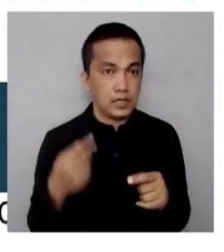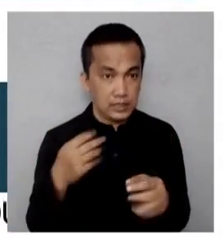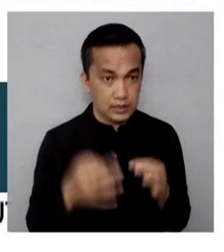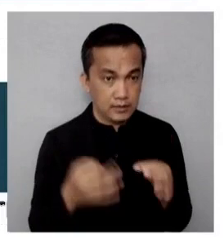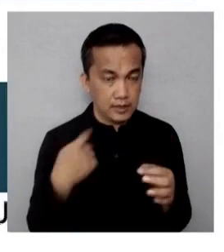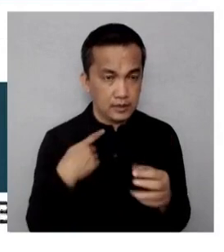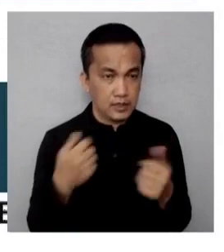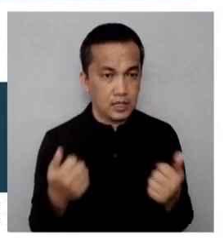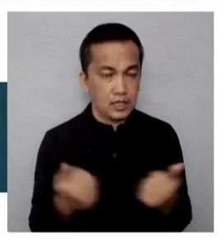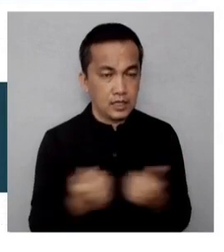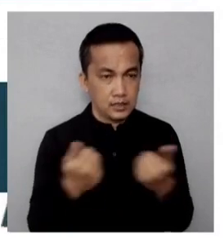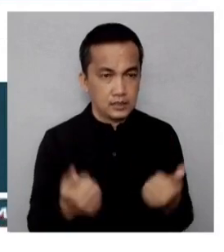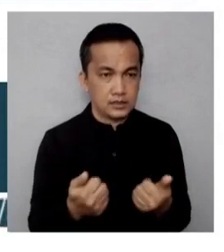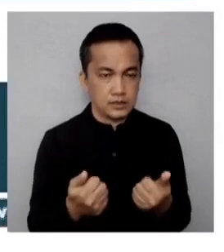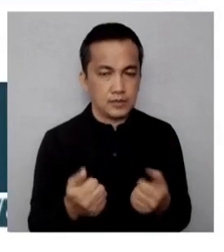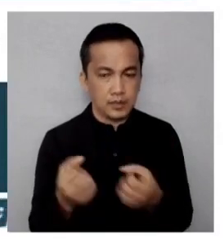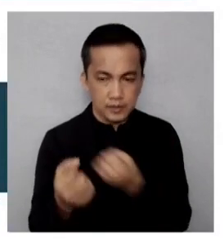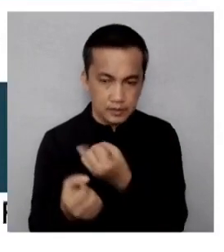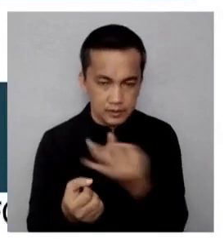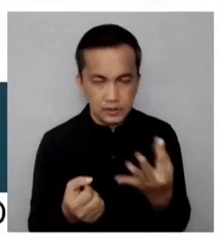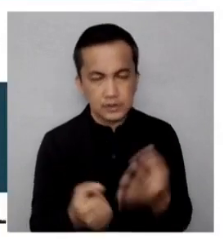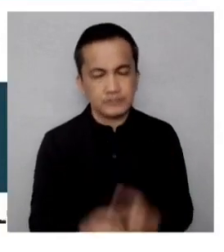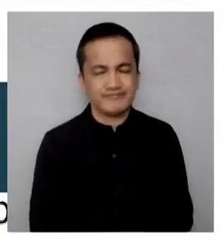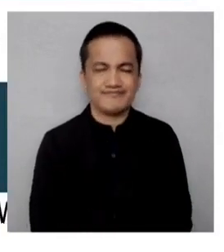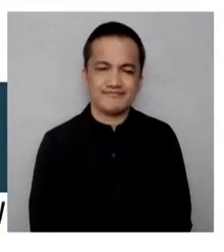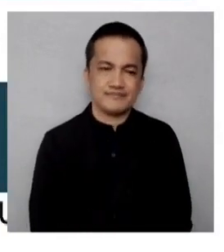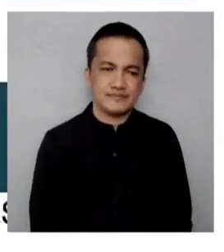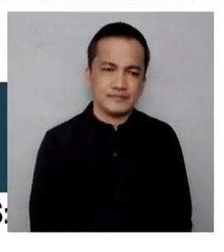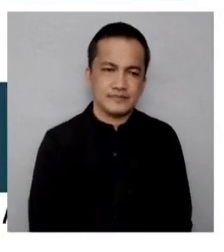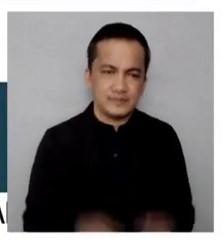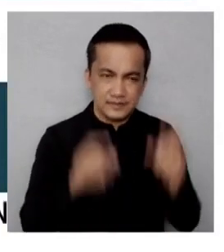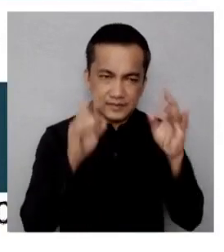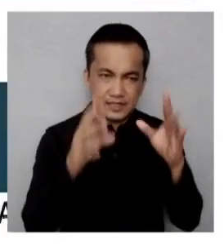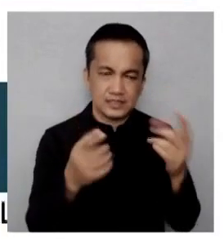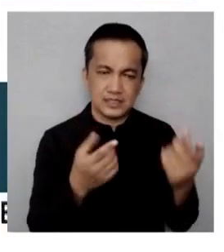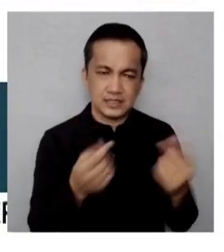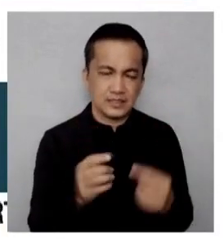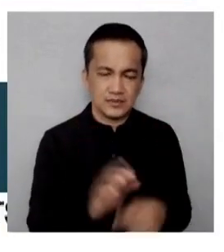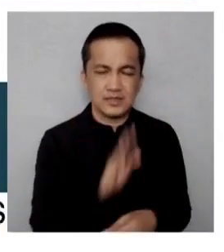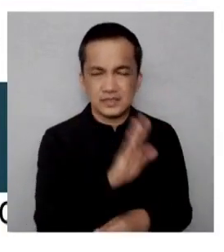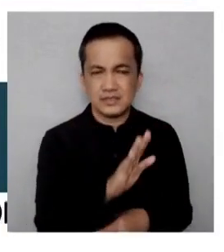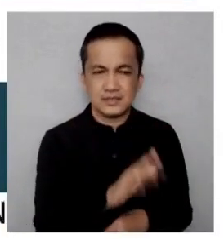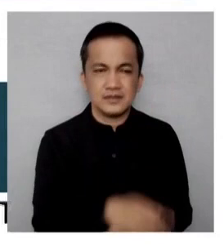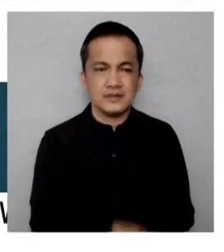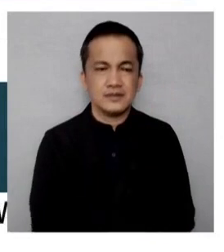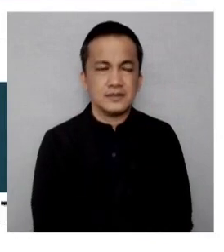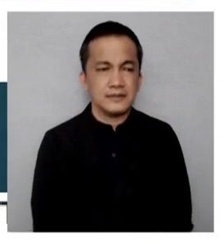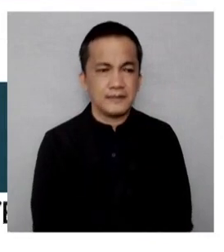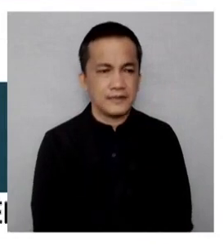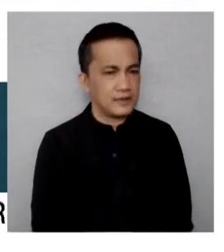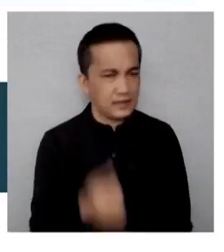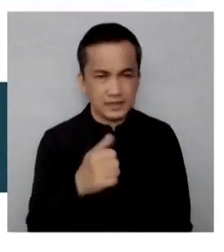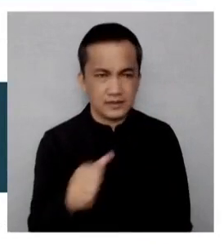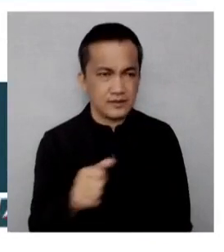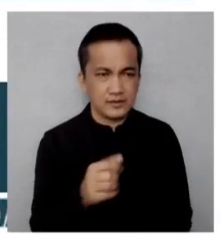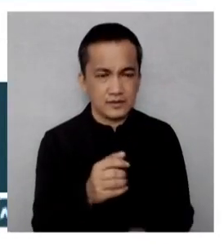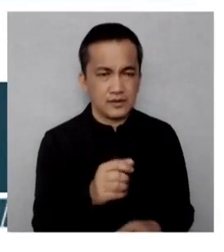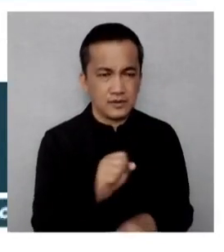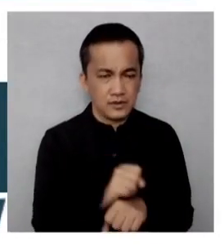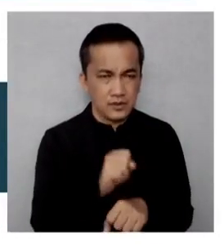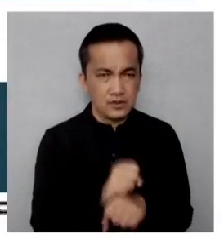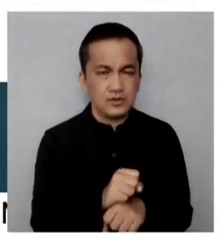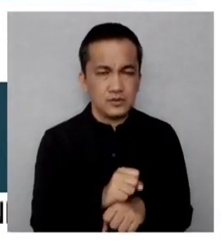mangyari ay ma-account natin. So talagang dangerous itong ginagawa na ito ng sino mang mga personnel na